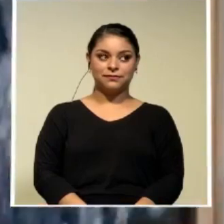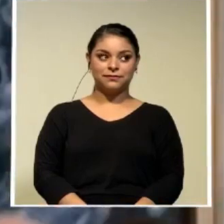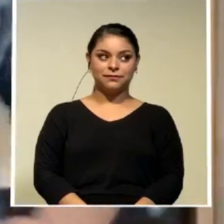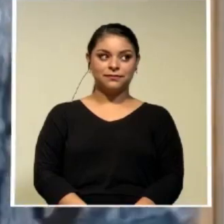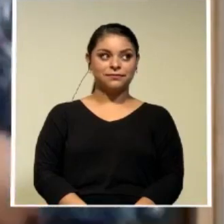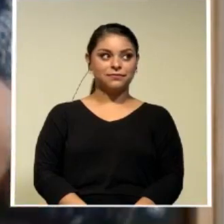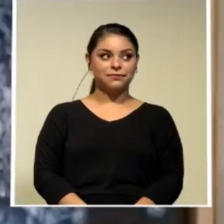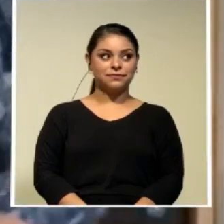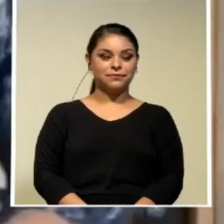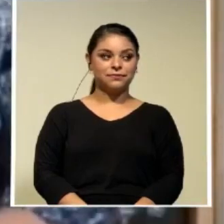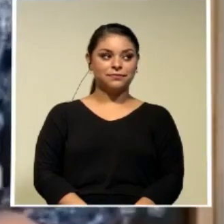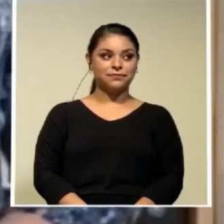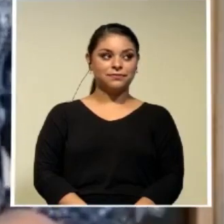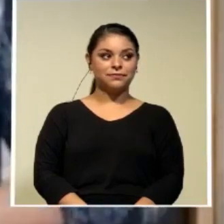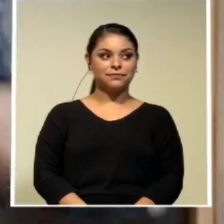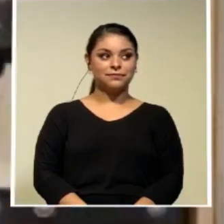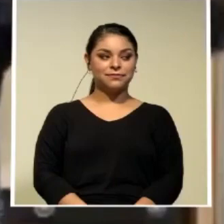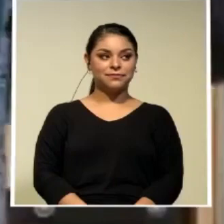courir,